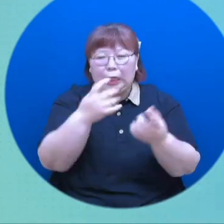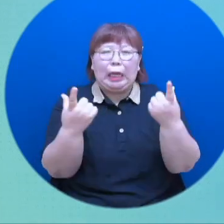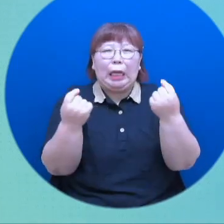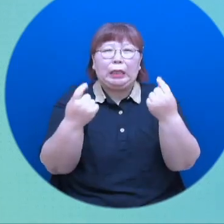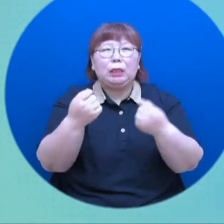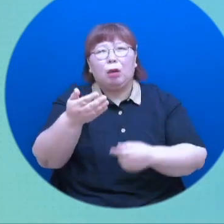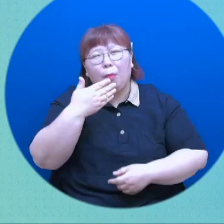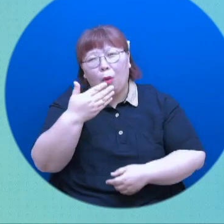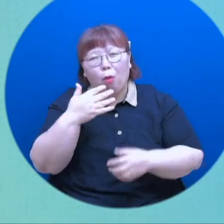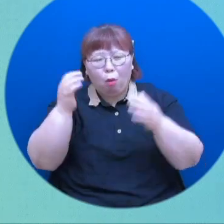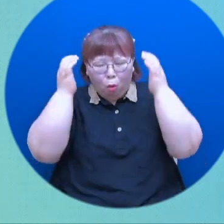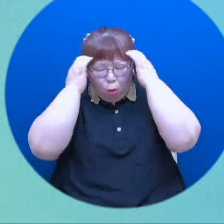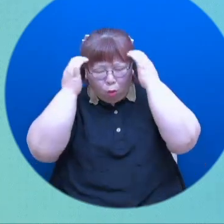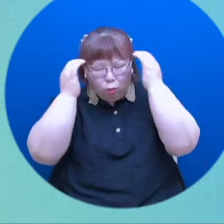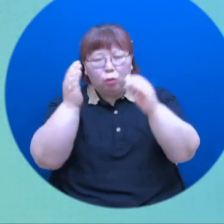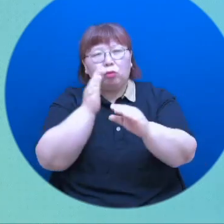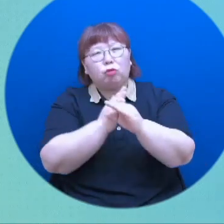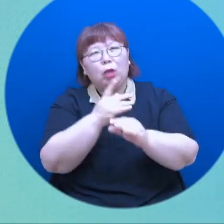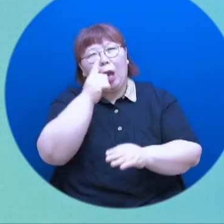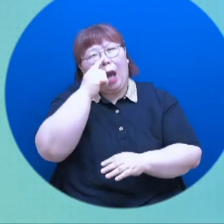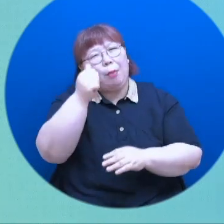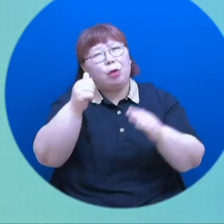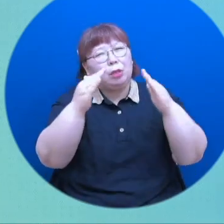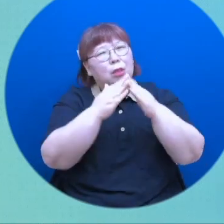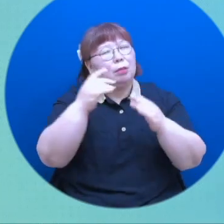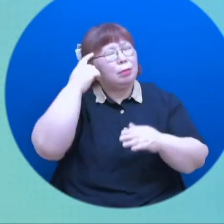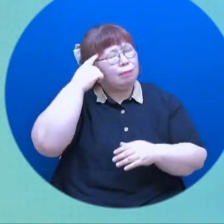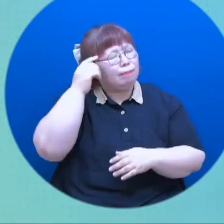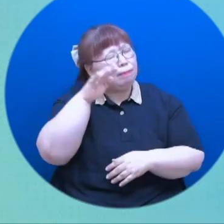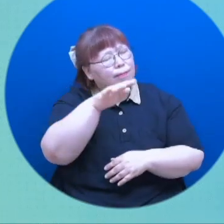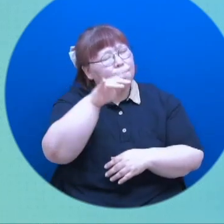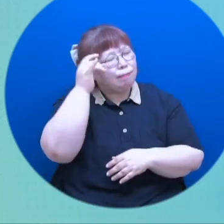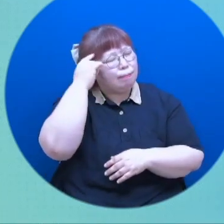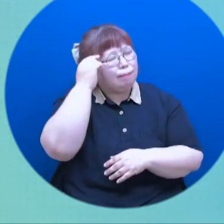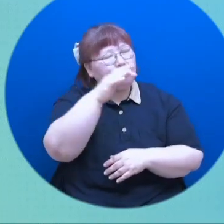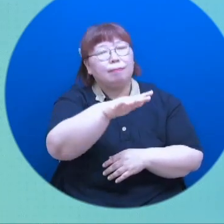때 아버지 집을 생각하지요. 아버지에게로 가요.